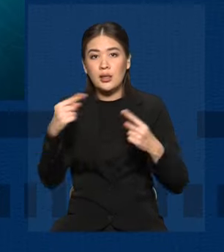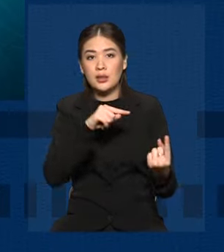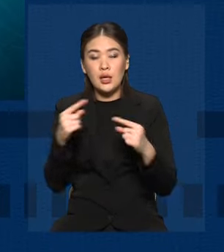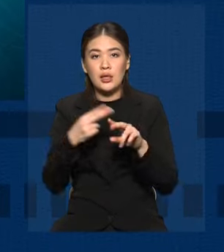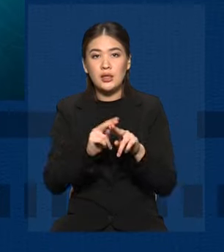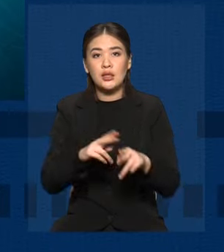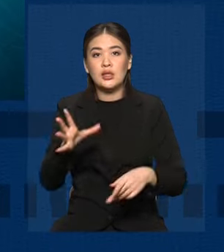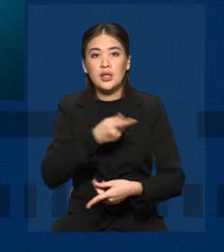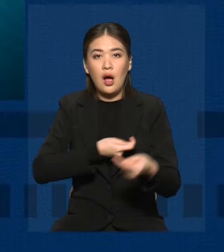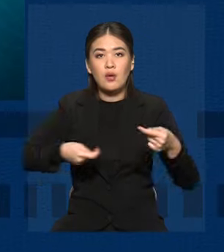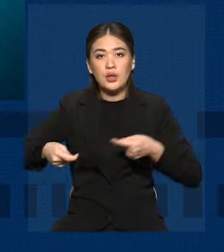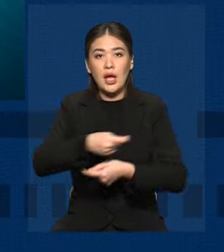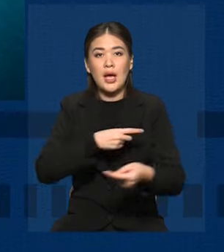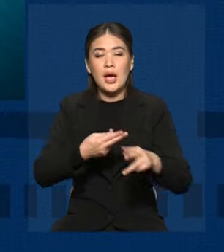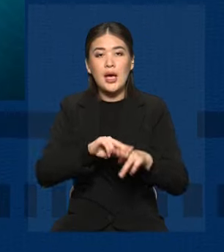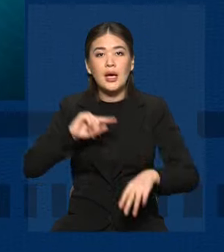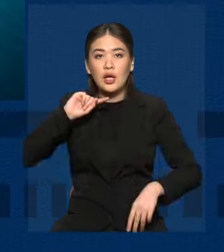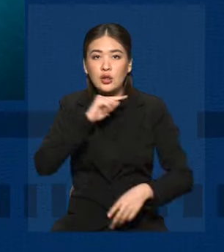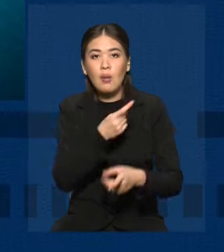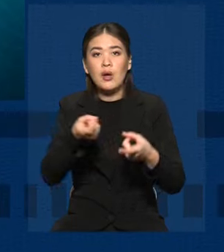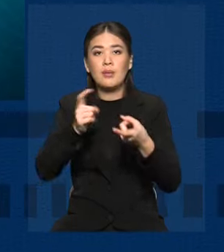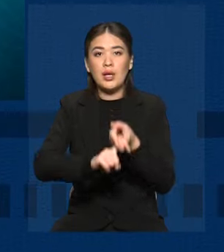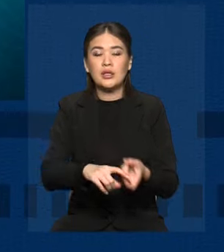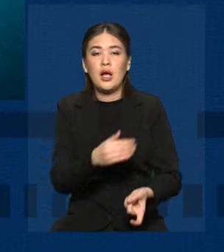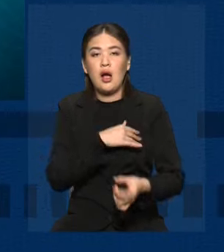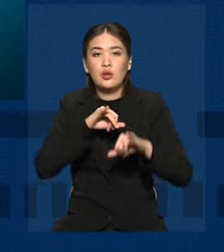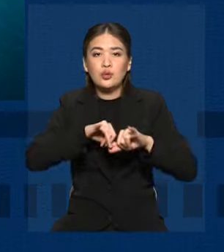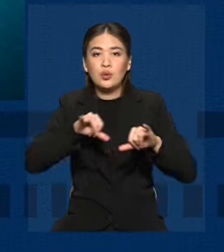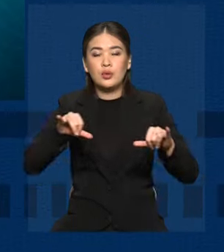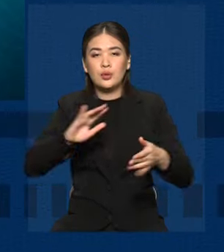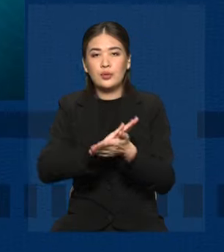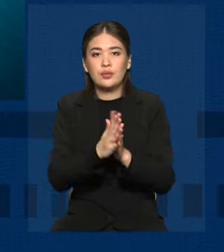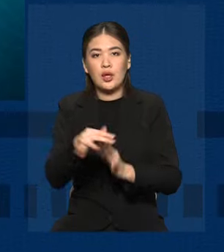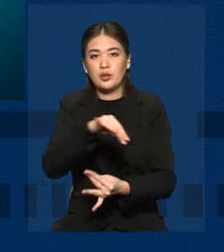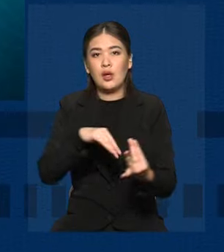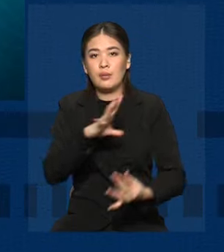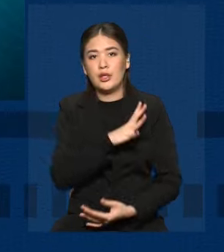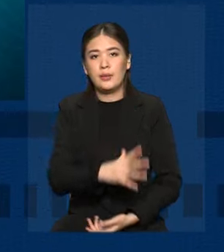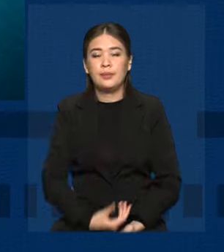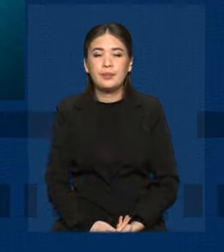гуманитарлық, сауда, экономикалық байланыстарды дамыту мәселелерін талқылады.